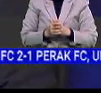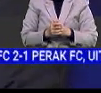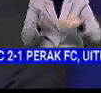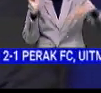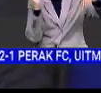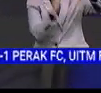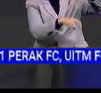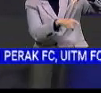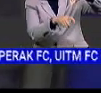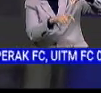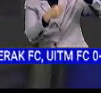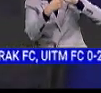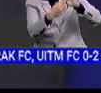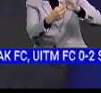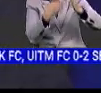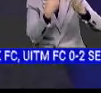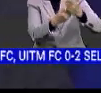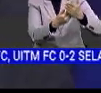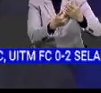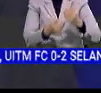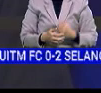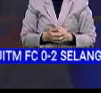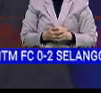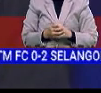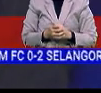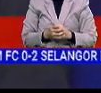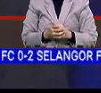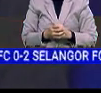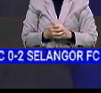still I have more